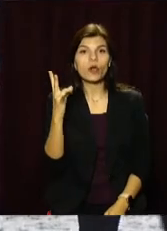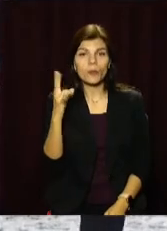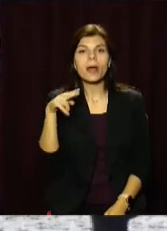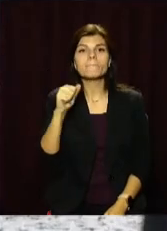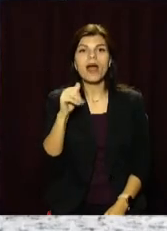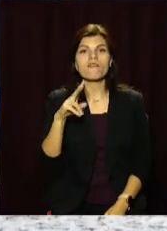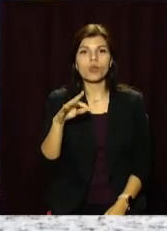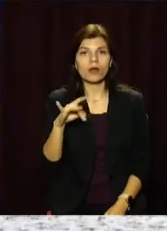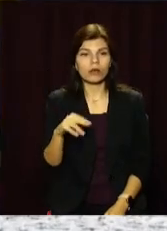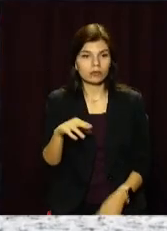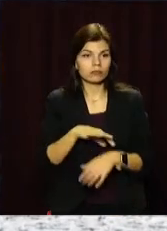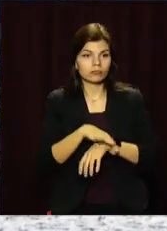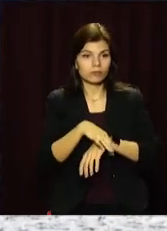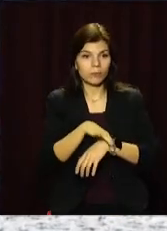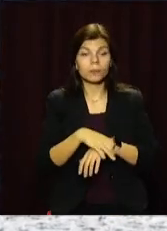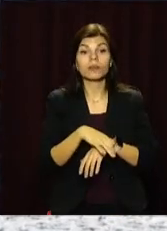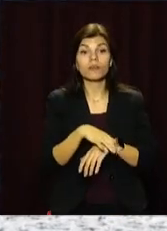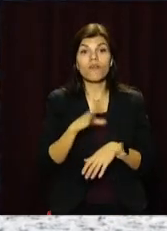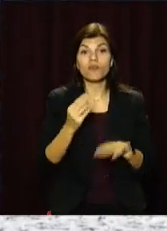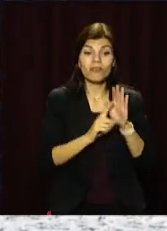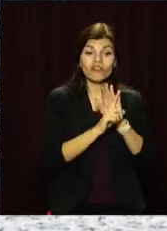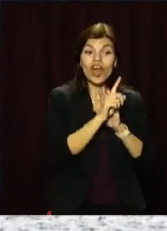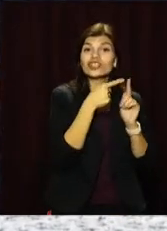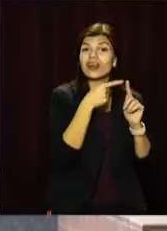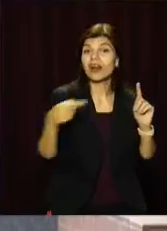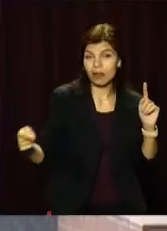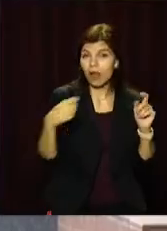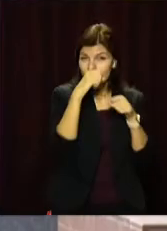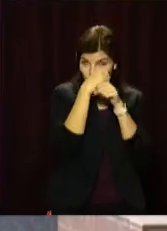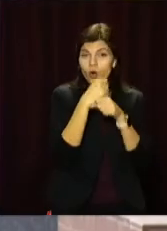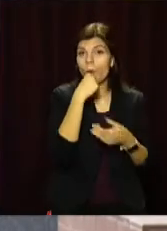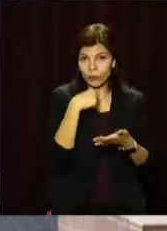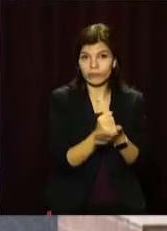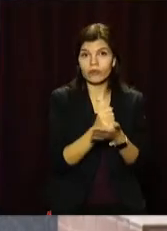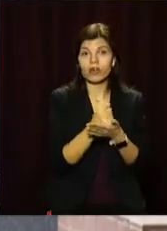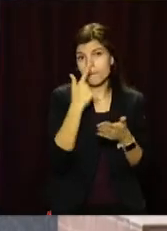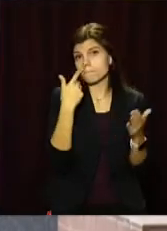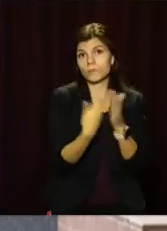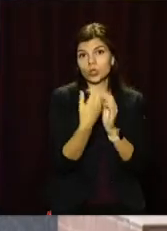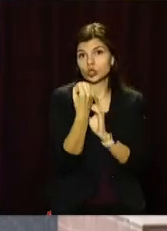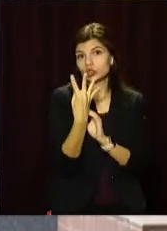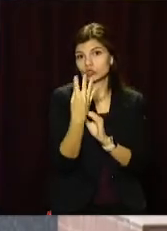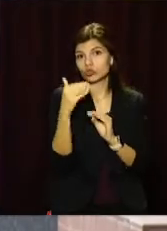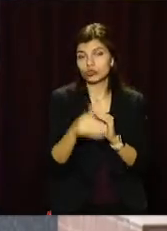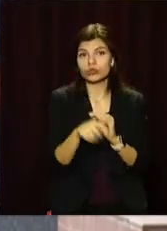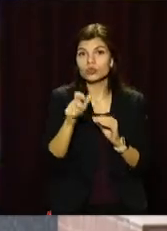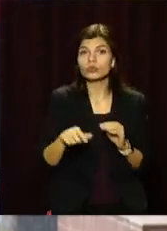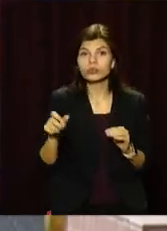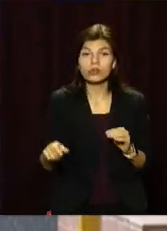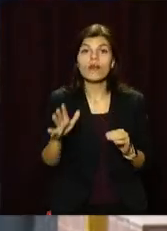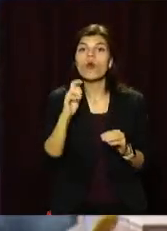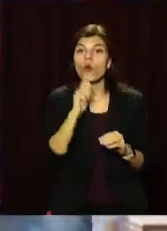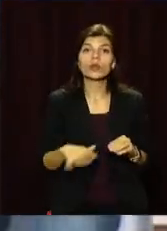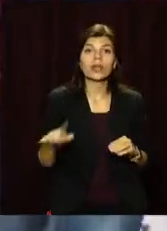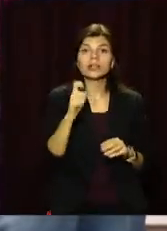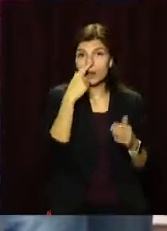сільських районів. Загалом, з початку пандемії в області лабораторно підтвердили ковід у майже 14 тисяч осіб. В Україні